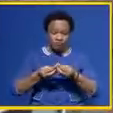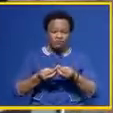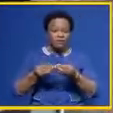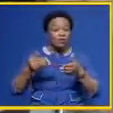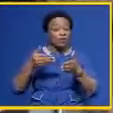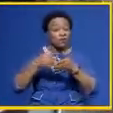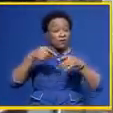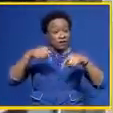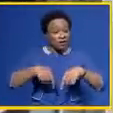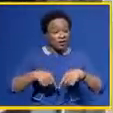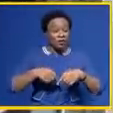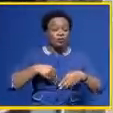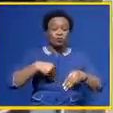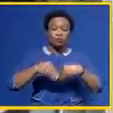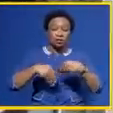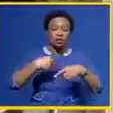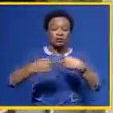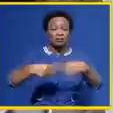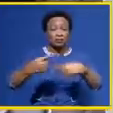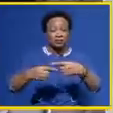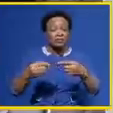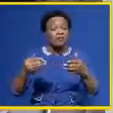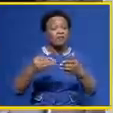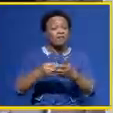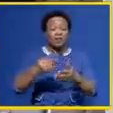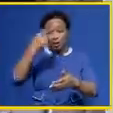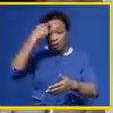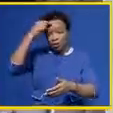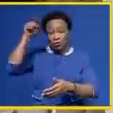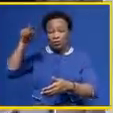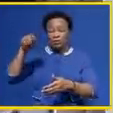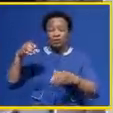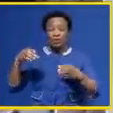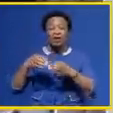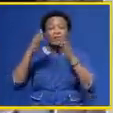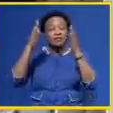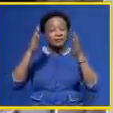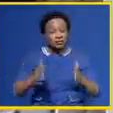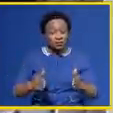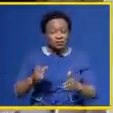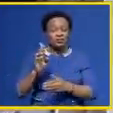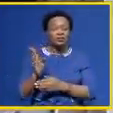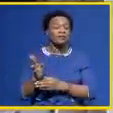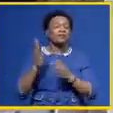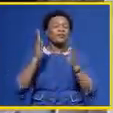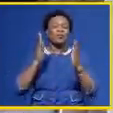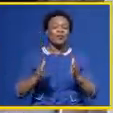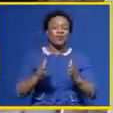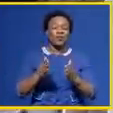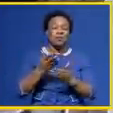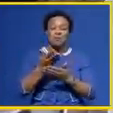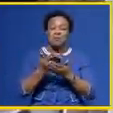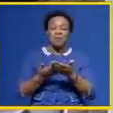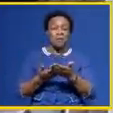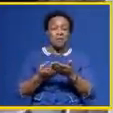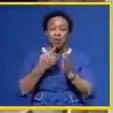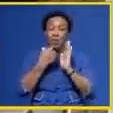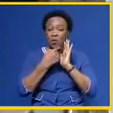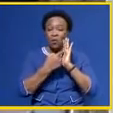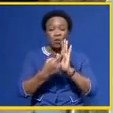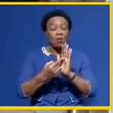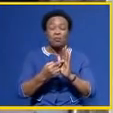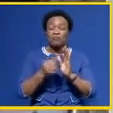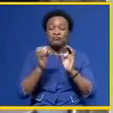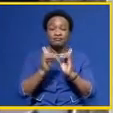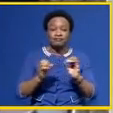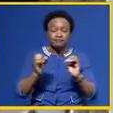tunakwenda kwenye mchakato, na mpaka sasa hivi tutakwenda mpaka Dodoma kwenye kamati kuu na halmashauri kuu, hamna kipeperushi mlichokiona, hamna mtu aliyokuwa na fulana